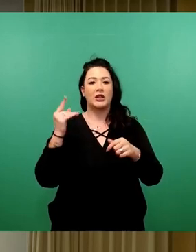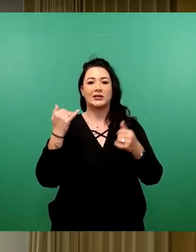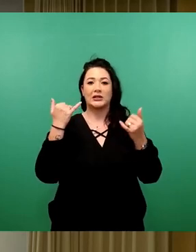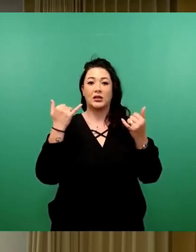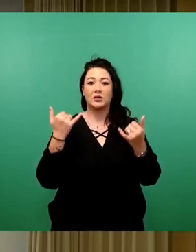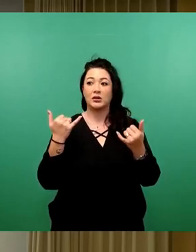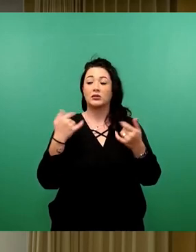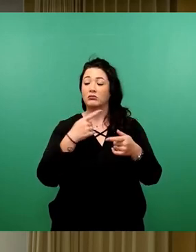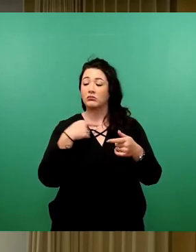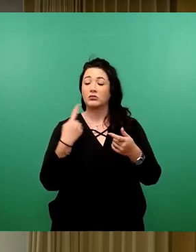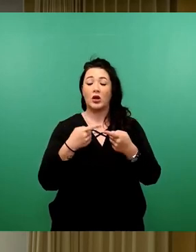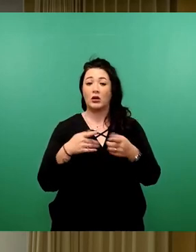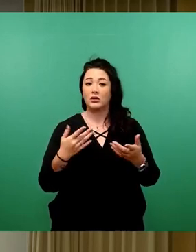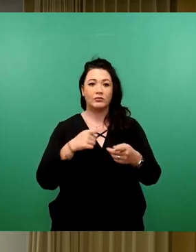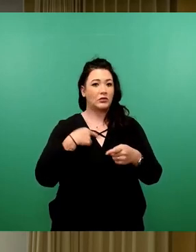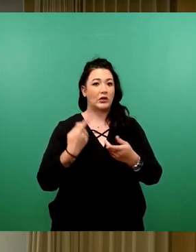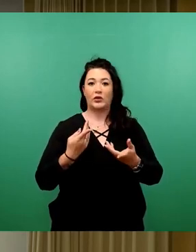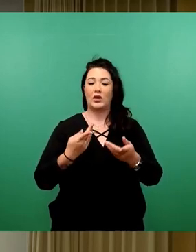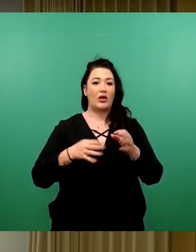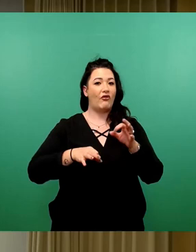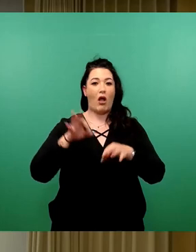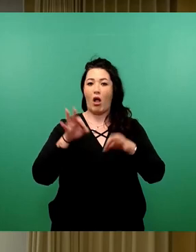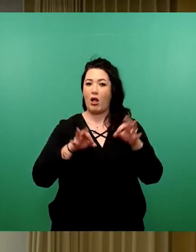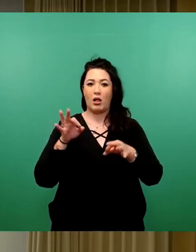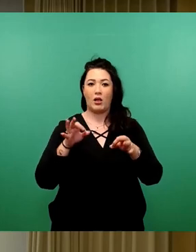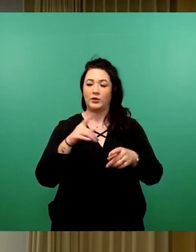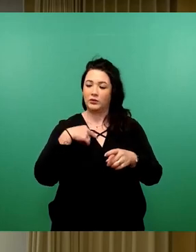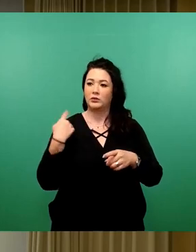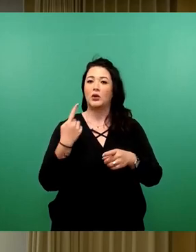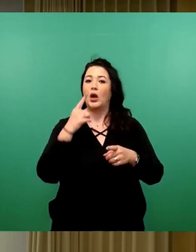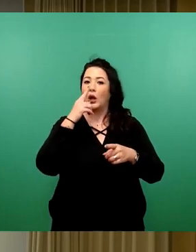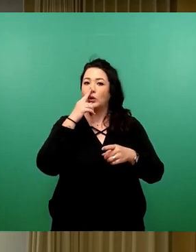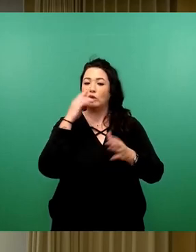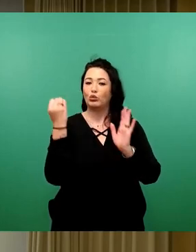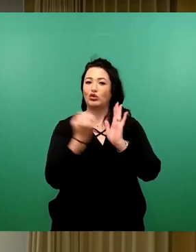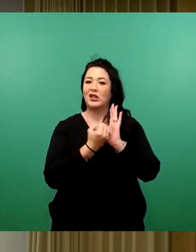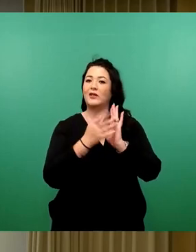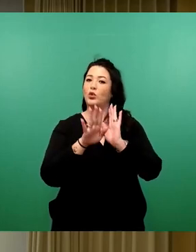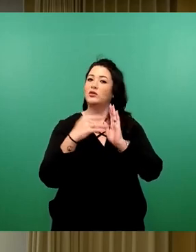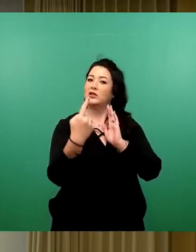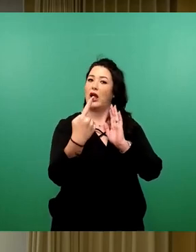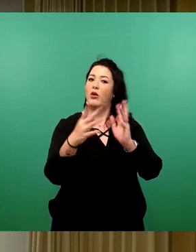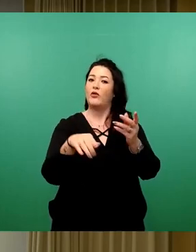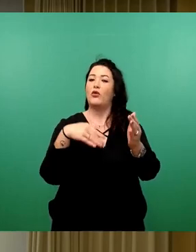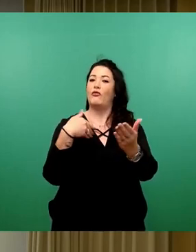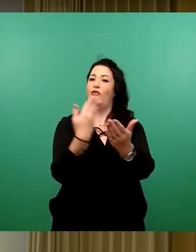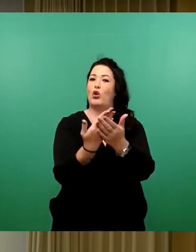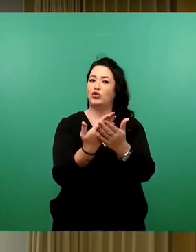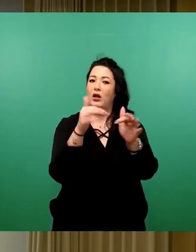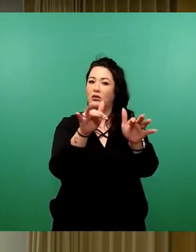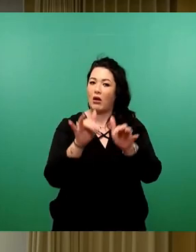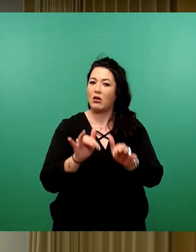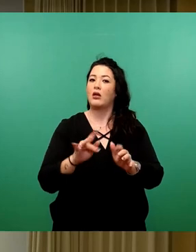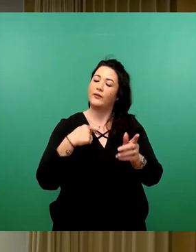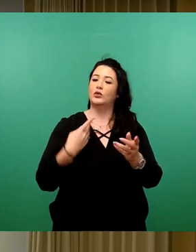ja hier nicht, sondern wir bestätigen hier die Vorlage des Oberbürgermeisters. Und worauf kommt es denn,